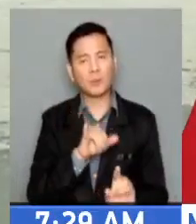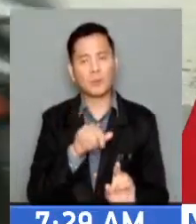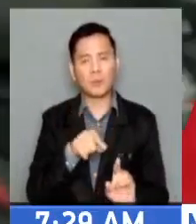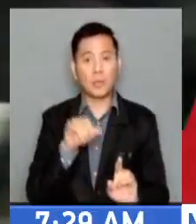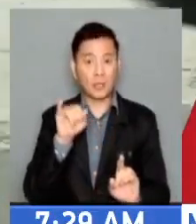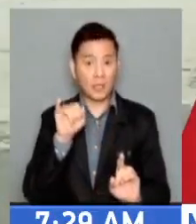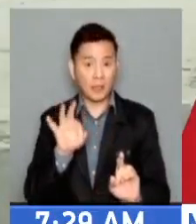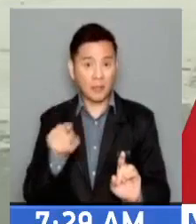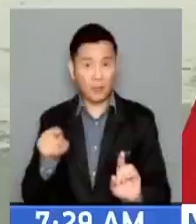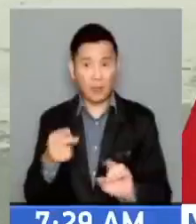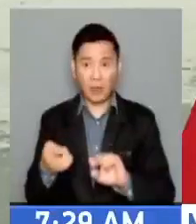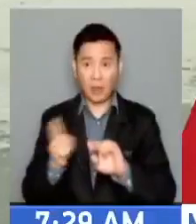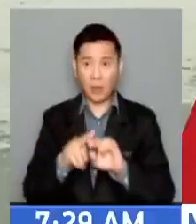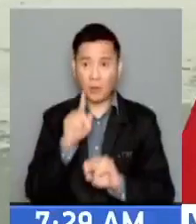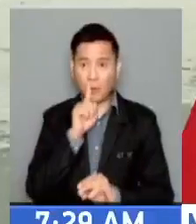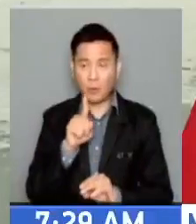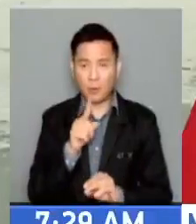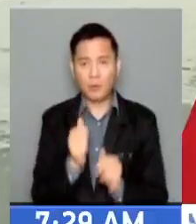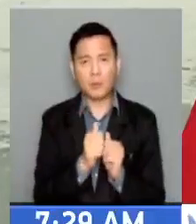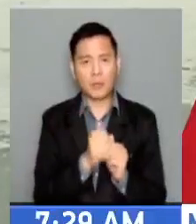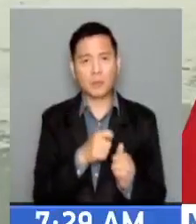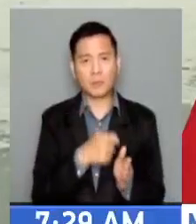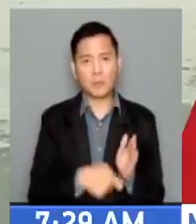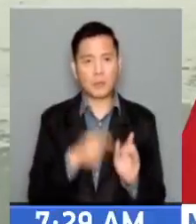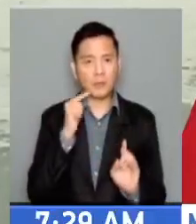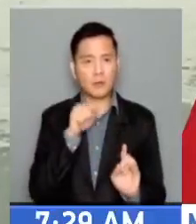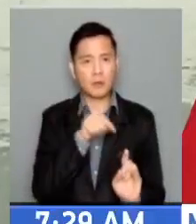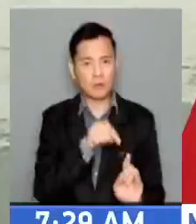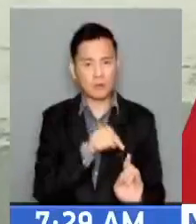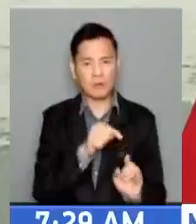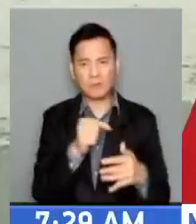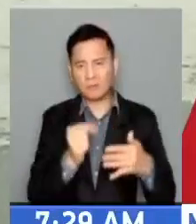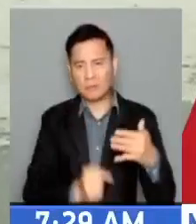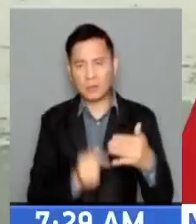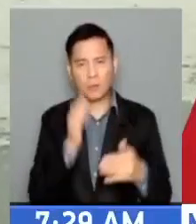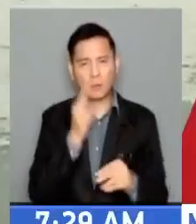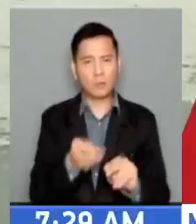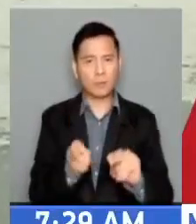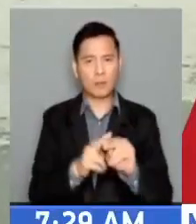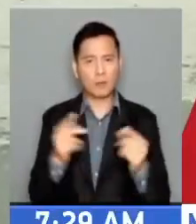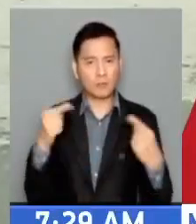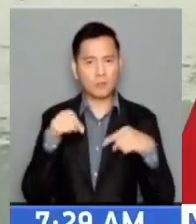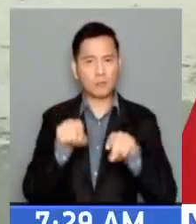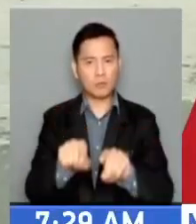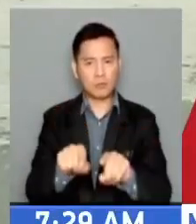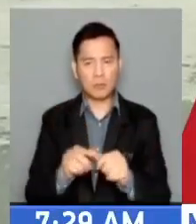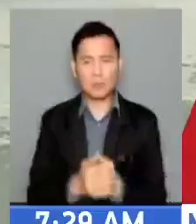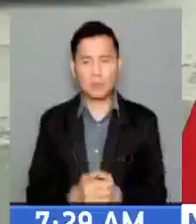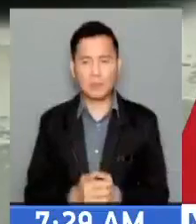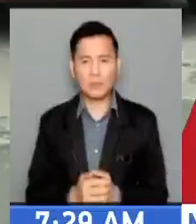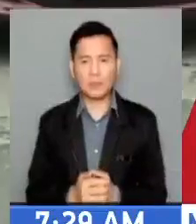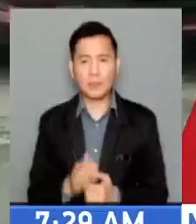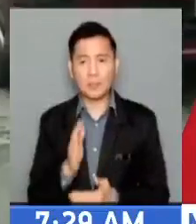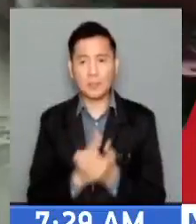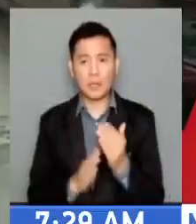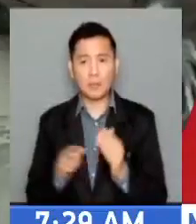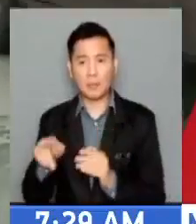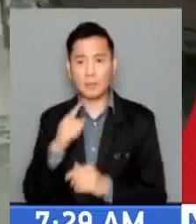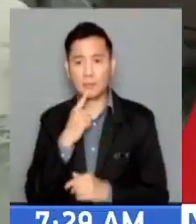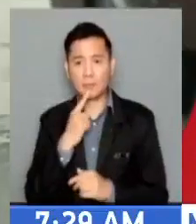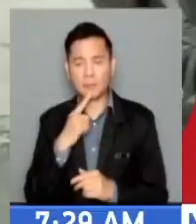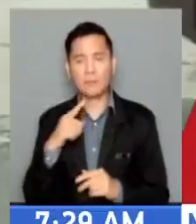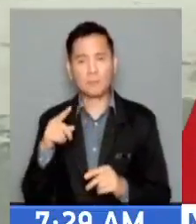ng presyo. Ang Department of Health naman, pabor doon sa yung mga magulang na nakausap natin sa panukala na sinasabi ng